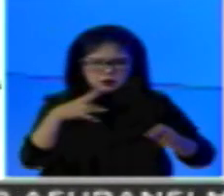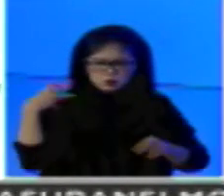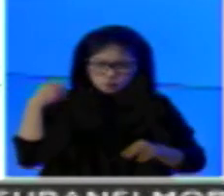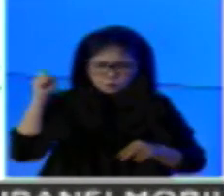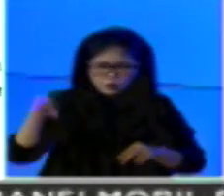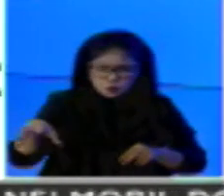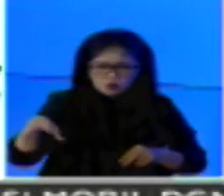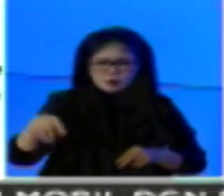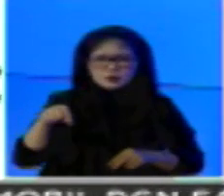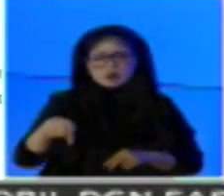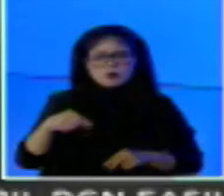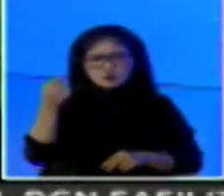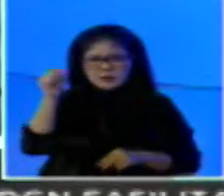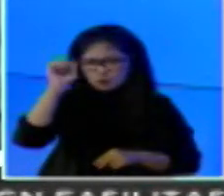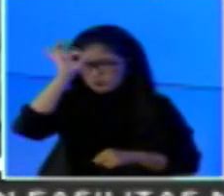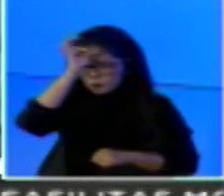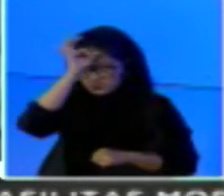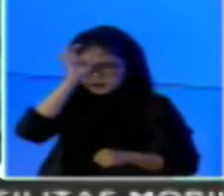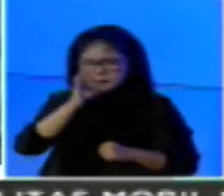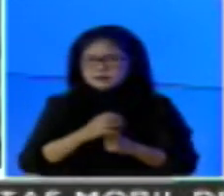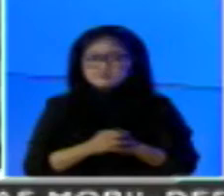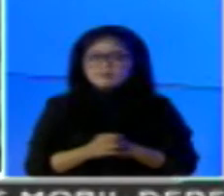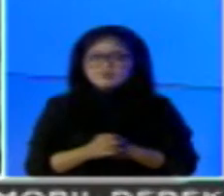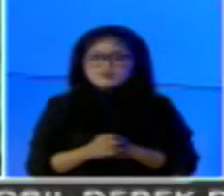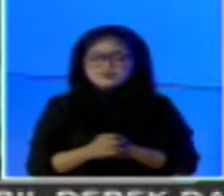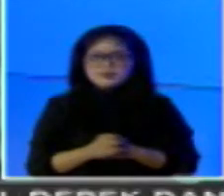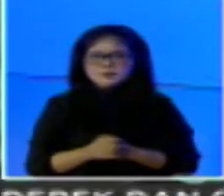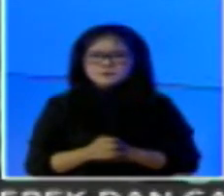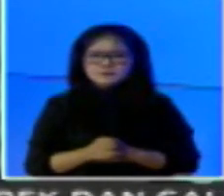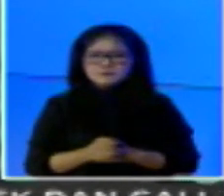Kapolsek Kebayoran Baru. Dari Jakarta, Tim Liputan Ainews melaporkan.